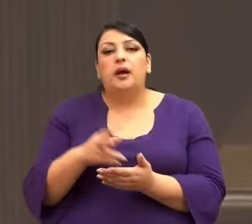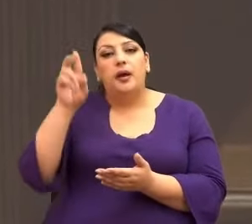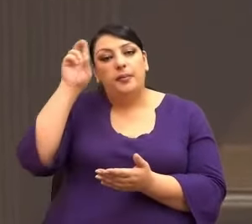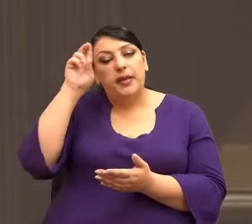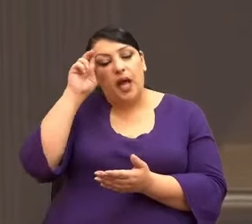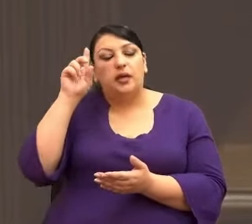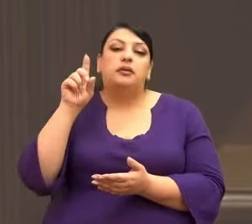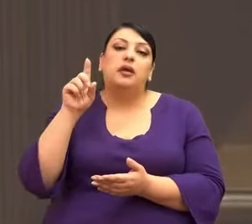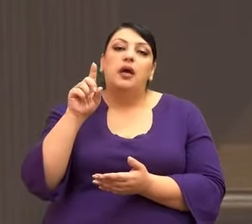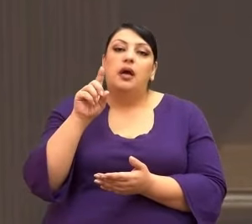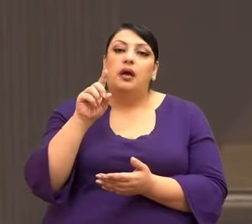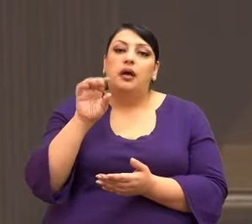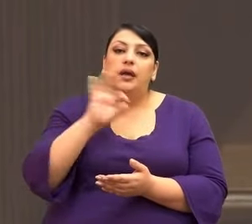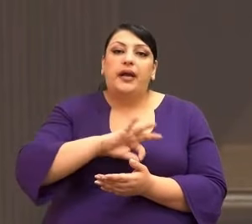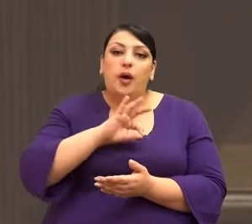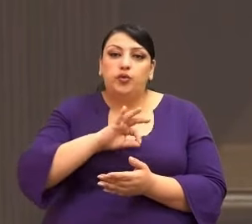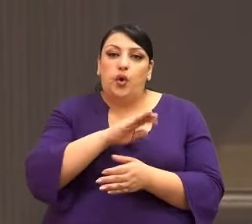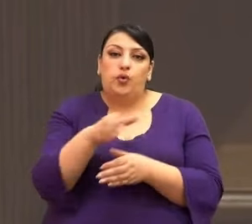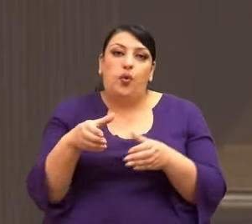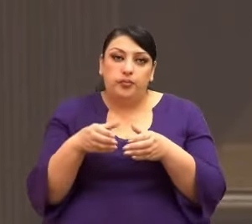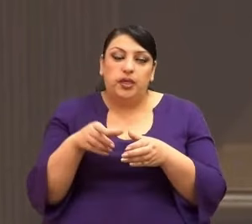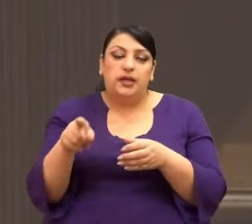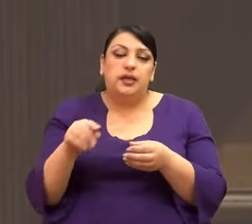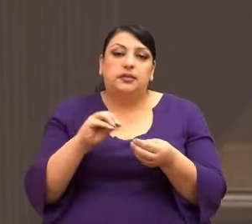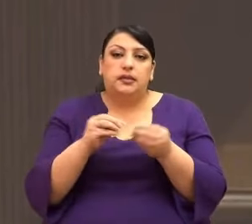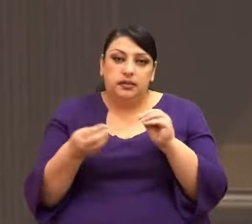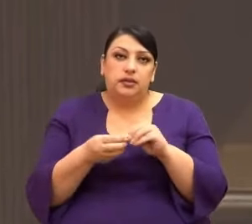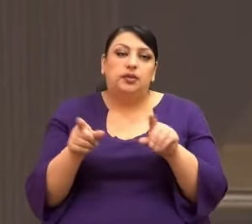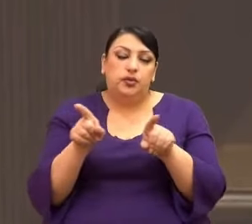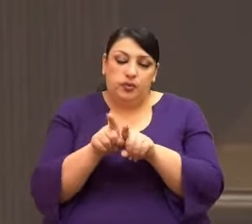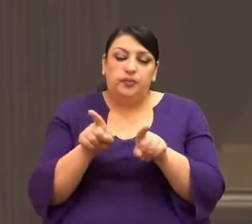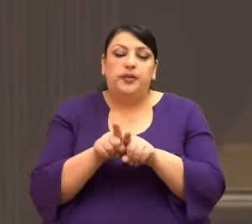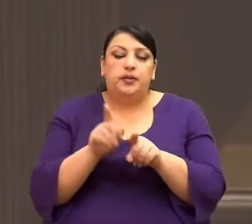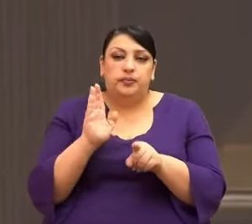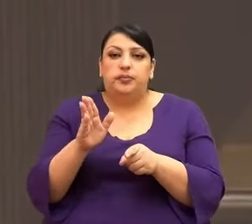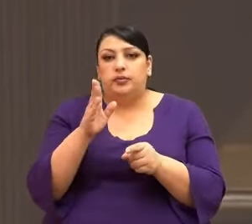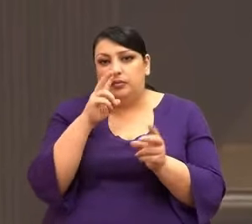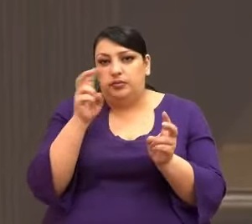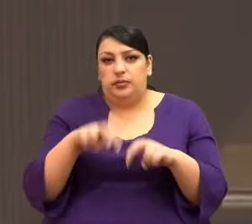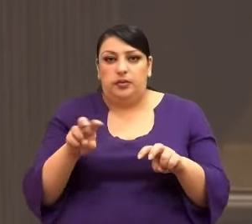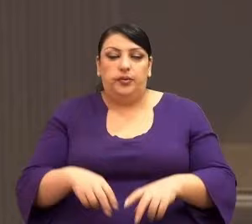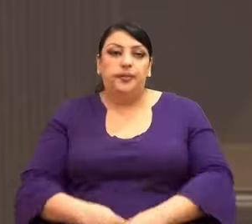եկամուտների կոմիտեի, և այս խնդիրը նույնպես հասցեագրվելու է։ Շնորհակալություն։